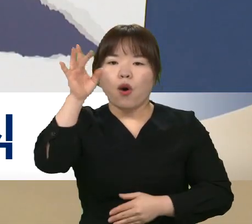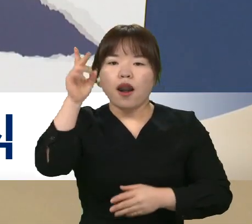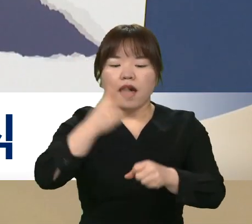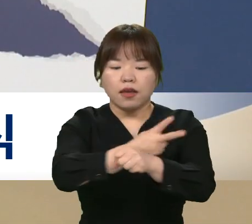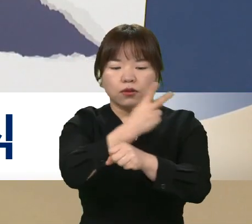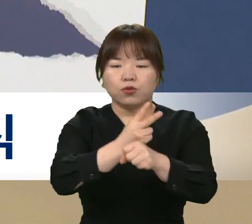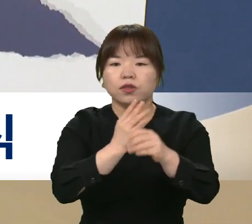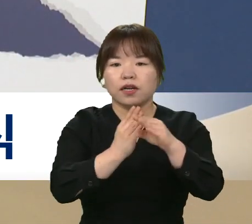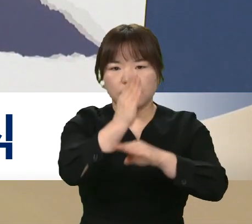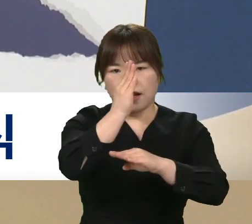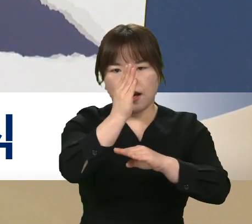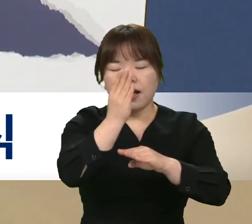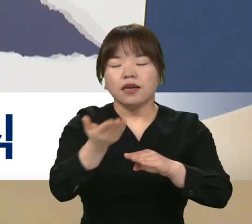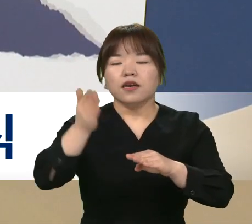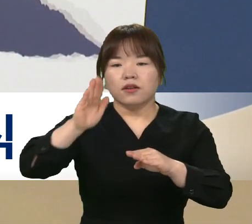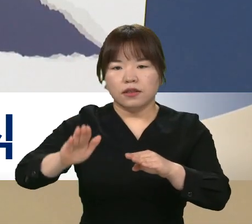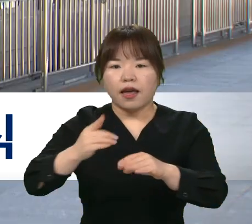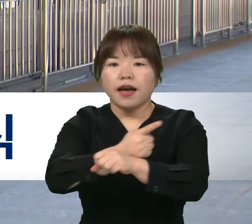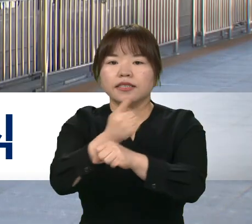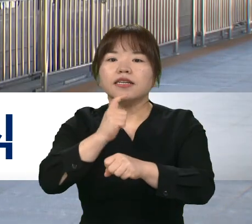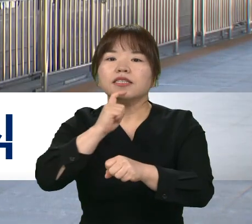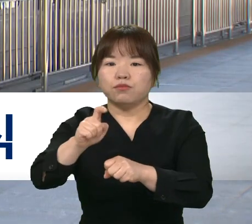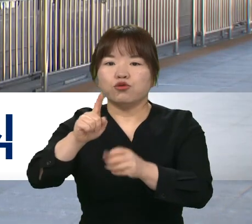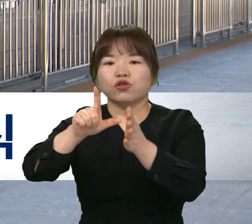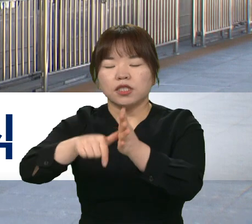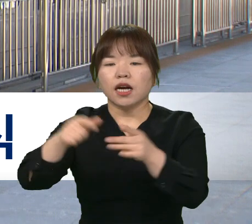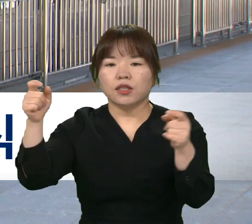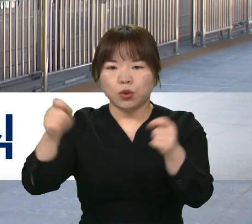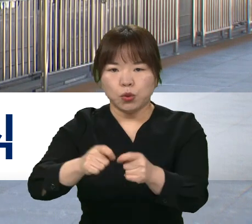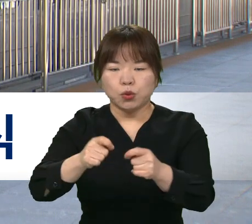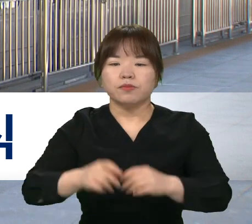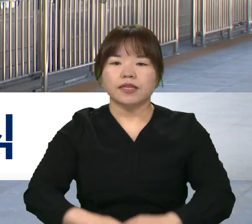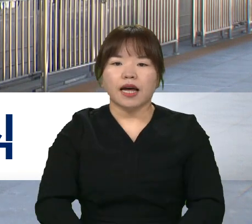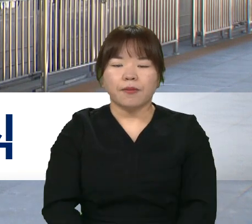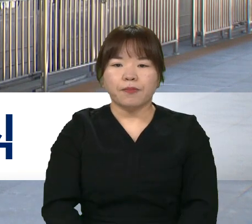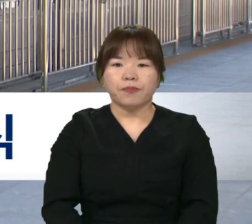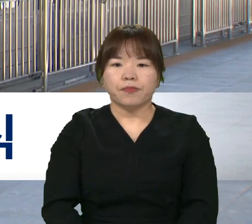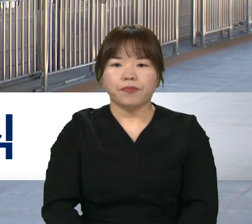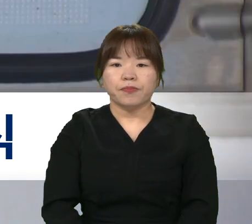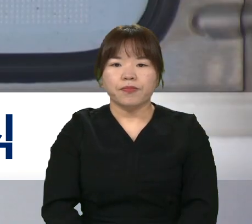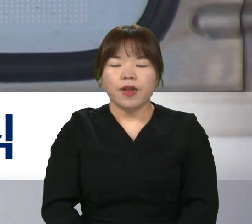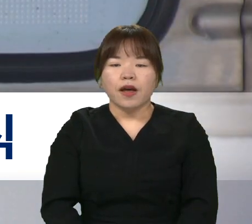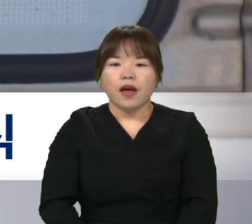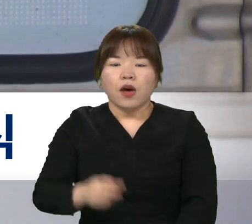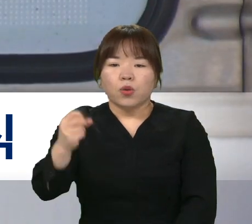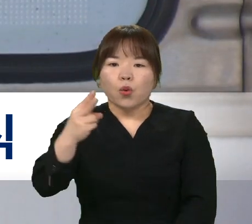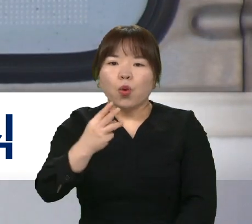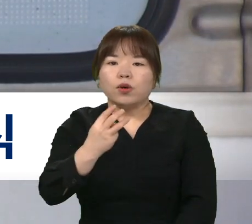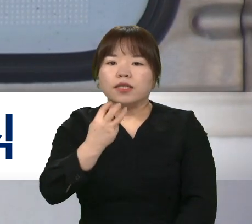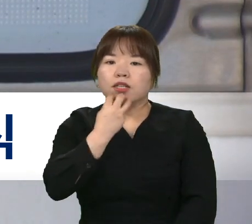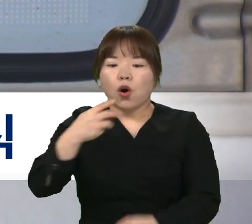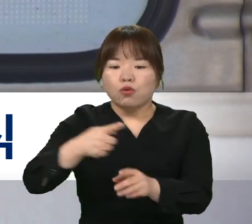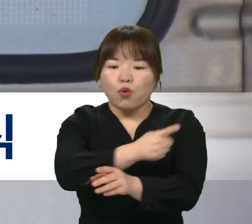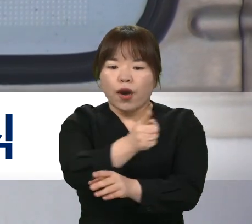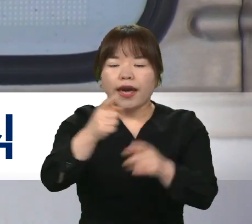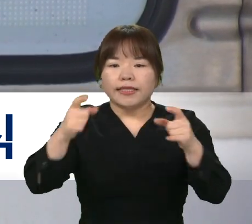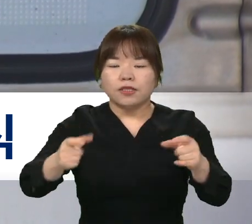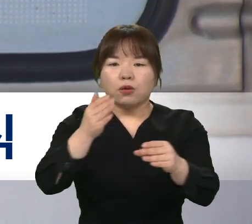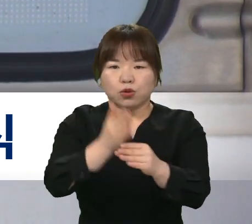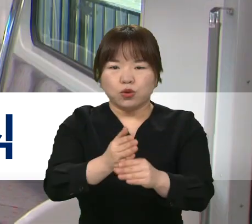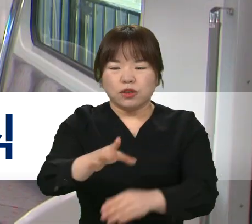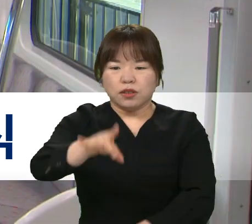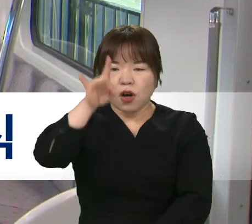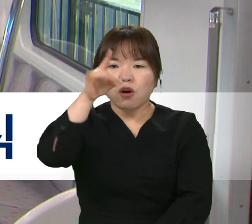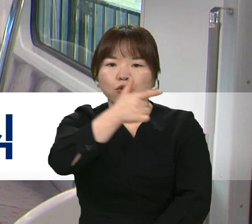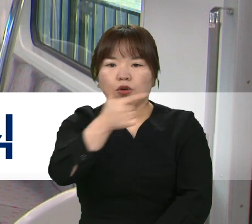기존 145번에서 76분으로 대폭 단축 될 전망입니다 동해남부선 은비 수도권 지역